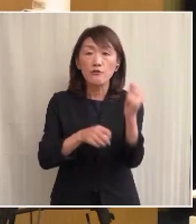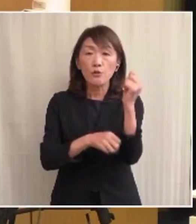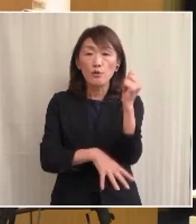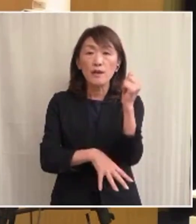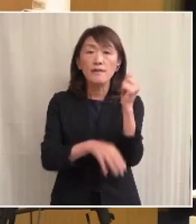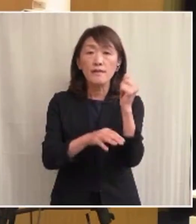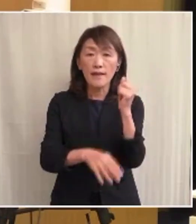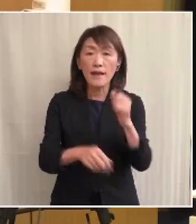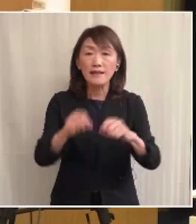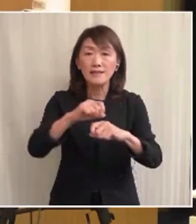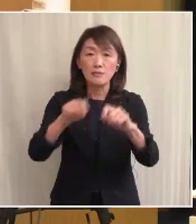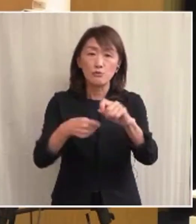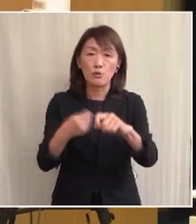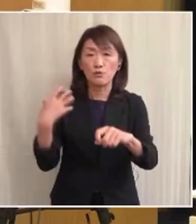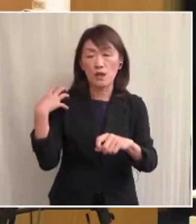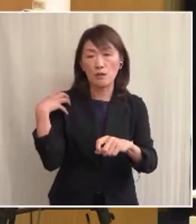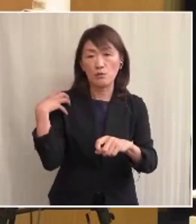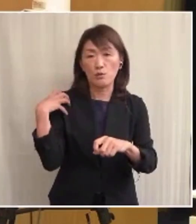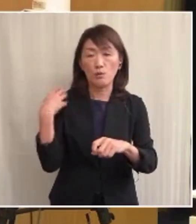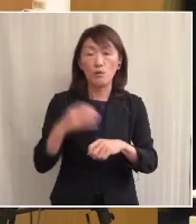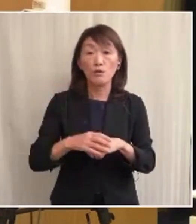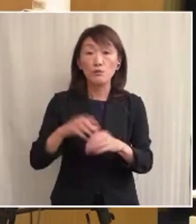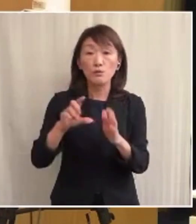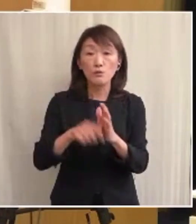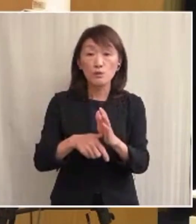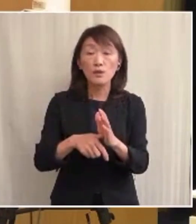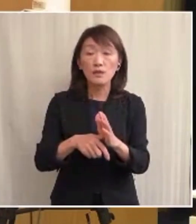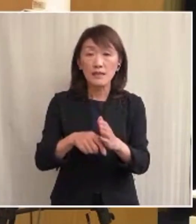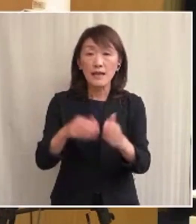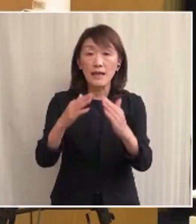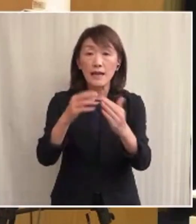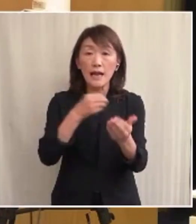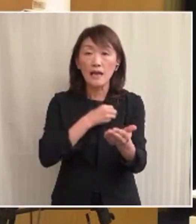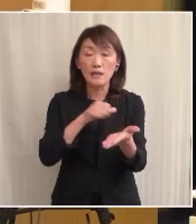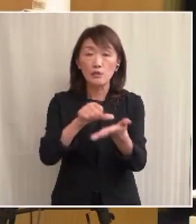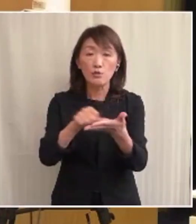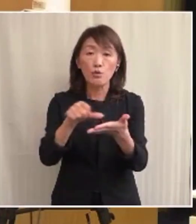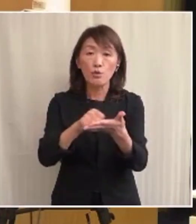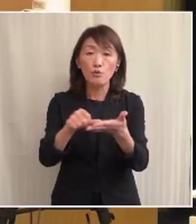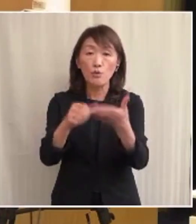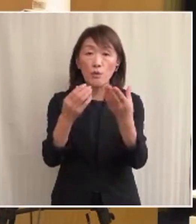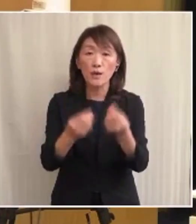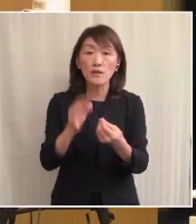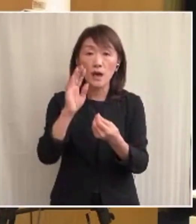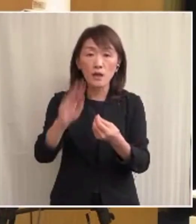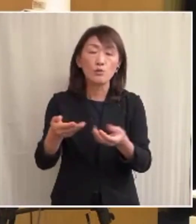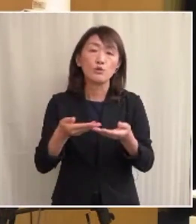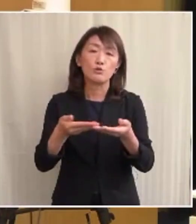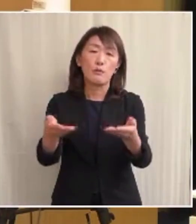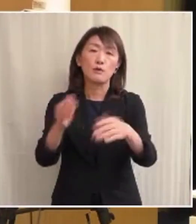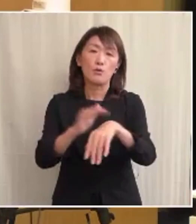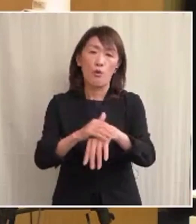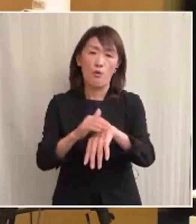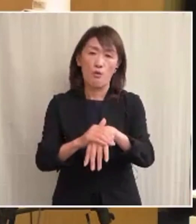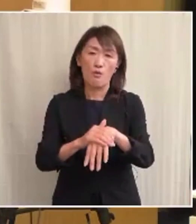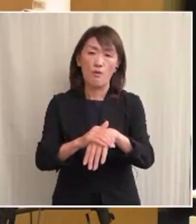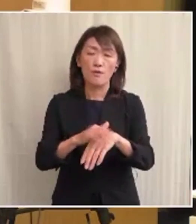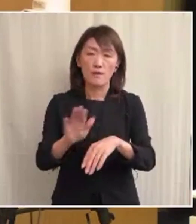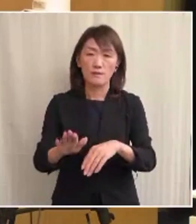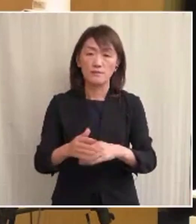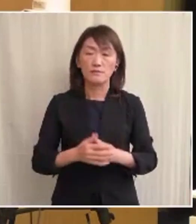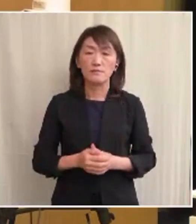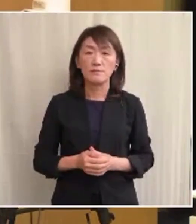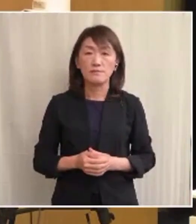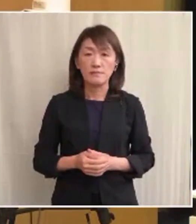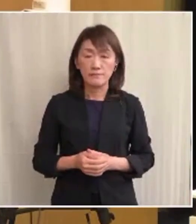その会員登録の際に直接お配りをしていくということを考えております。いいです、 ありがとうございます